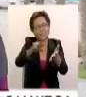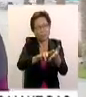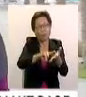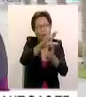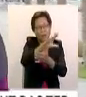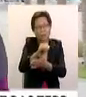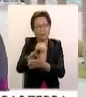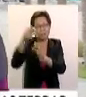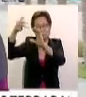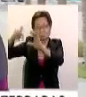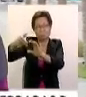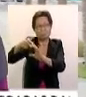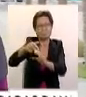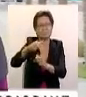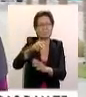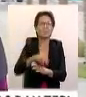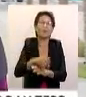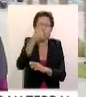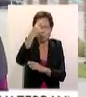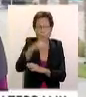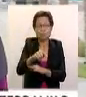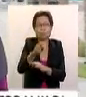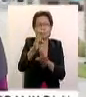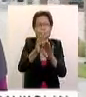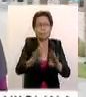Nur Zain Ibrahim dan juga juru kamera Muhammad Faizal Abdul Razak untuk berita RTN.